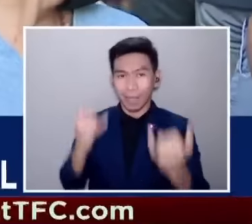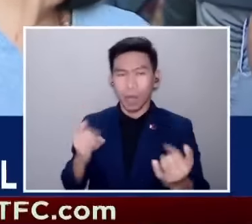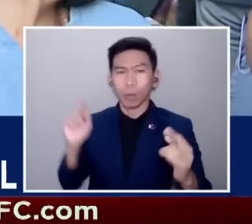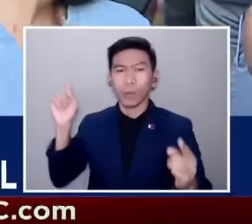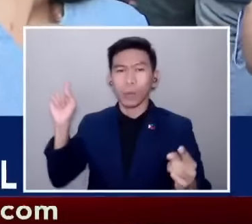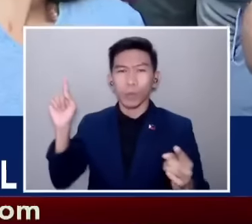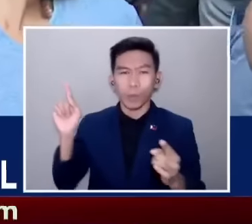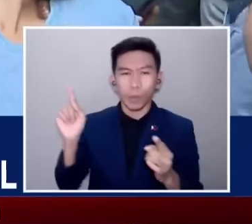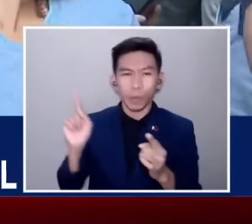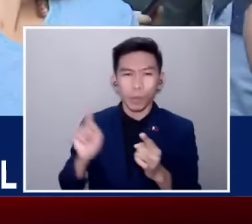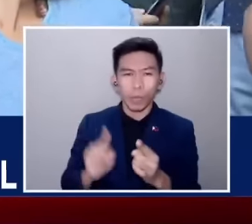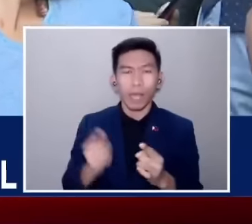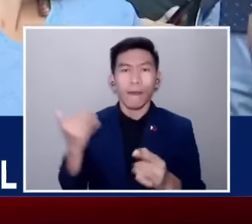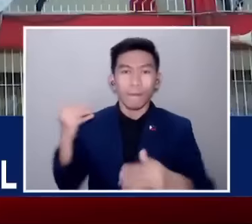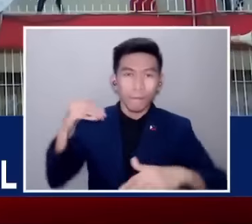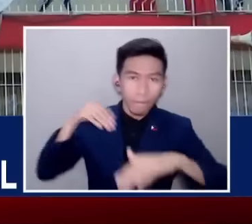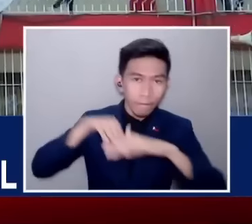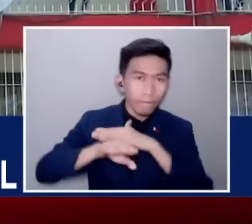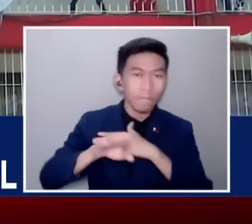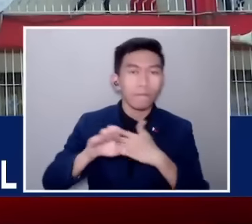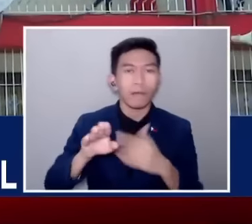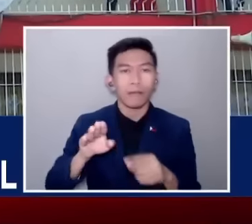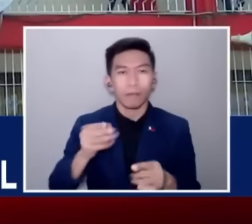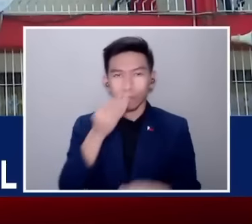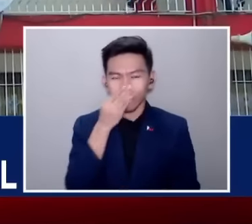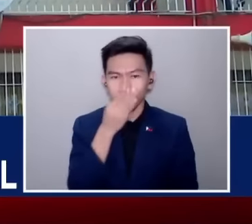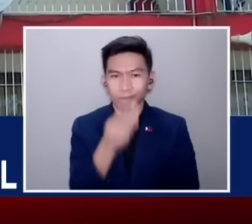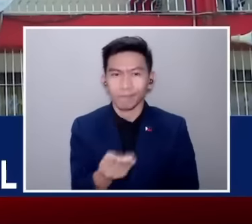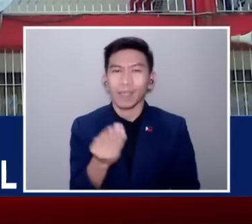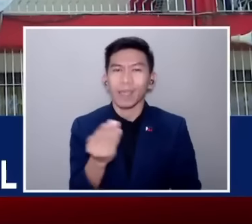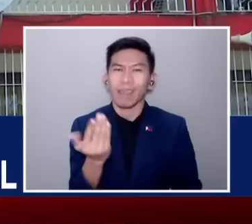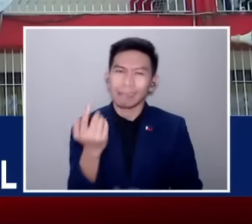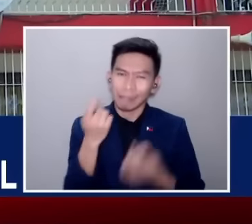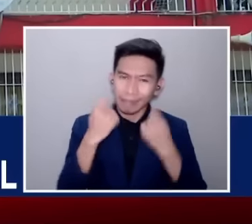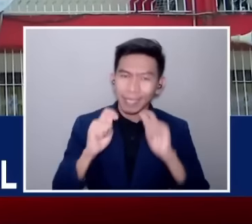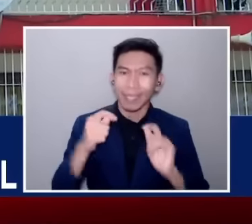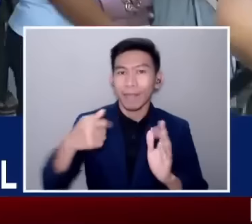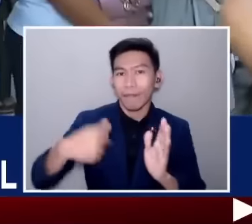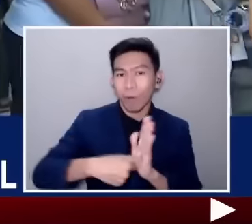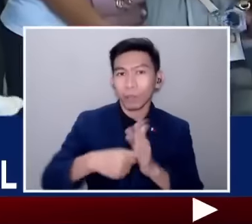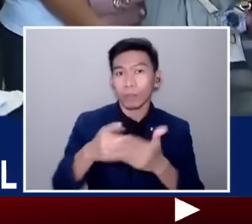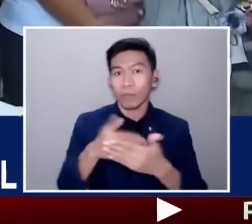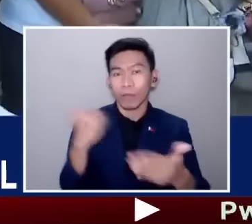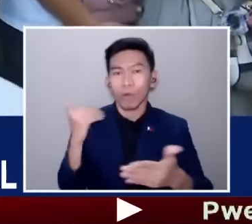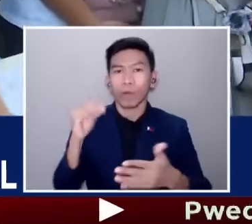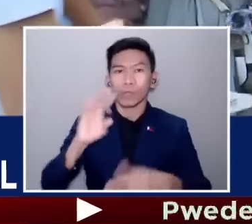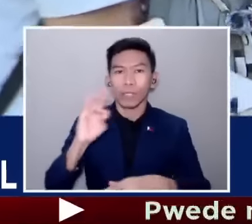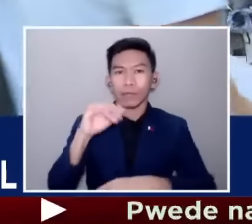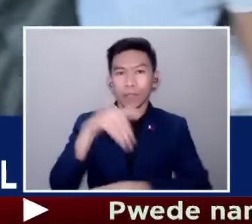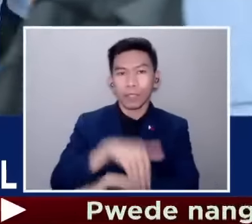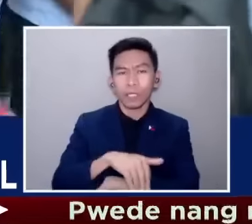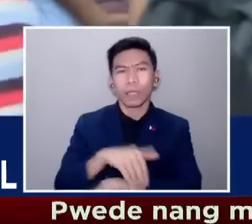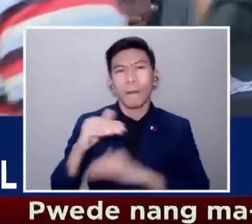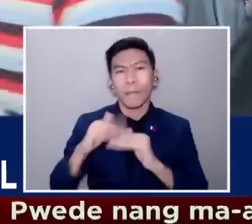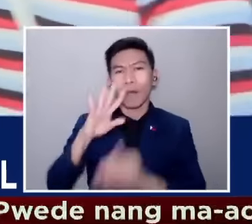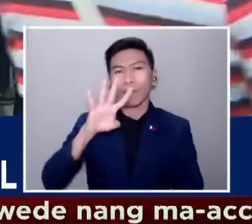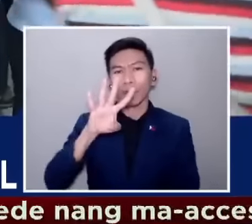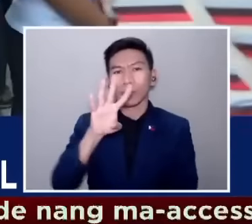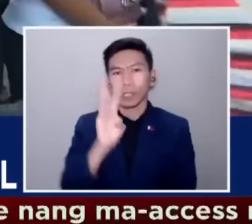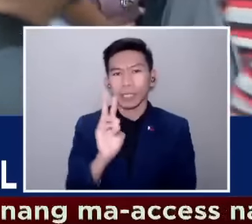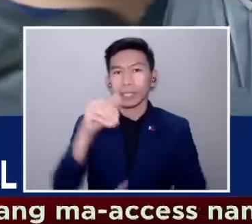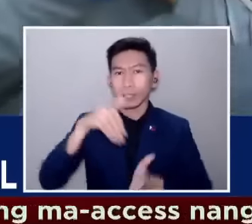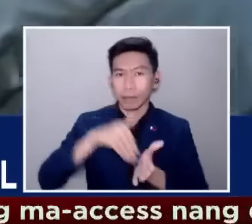humahabol para makaboto bago mag-alas 7 ng gabi. Higit 46,000. Yan ang bilang ng mga